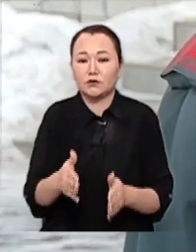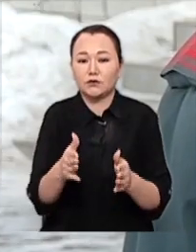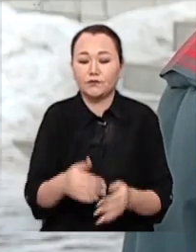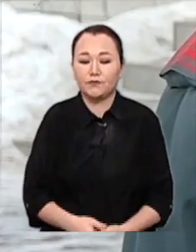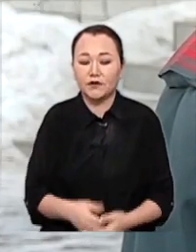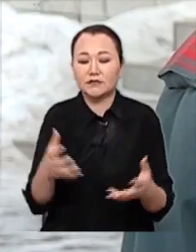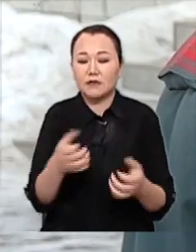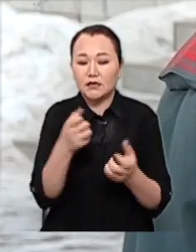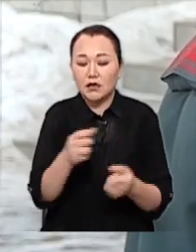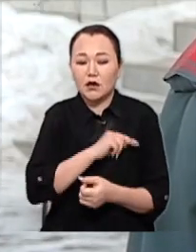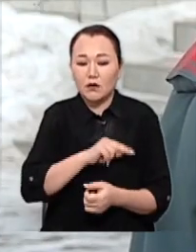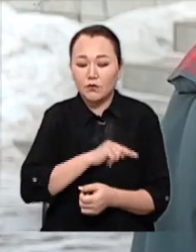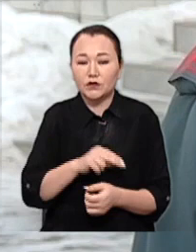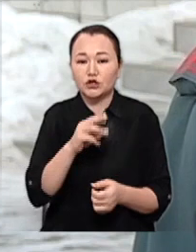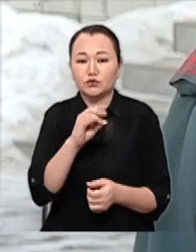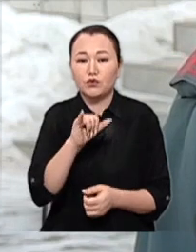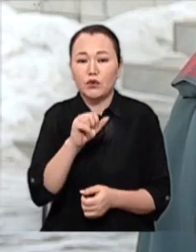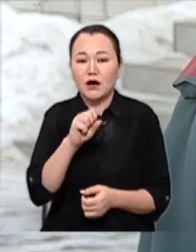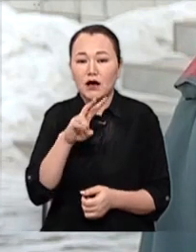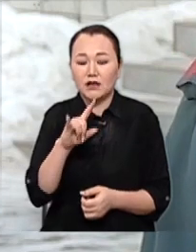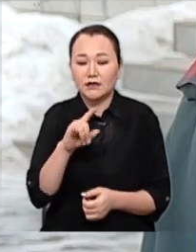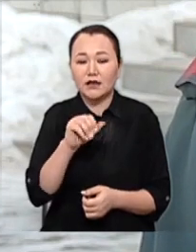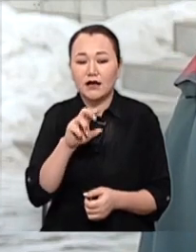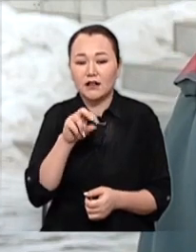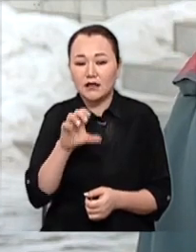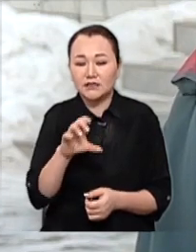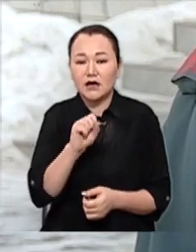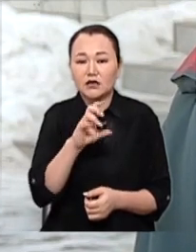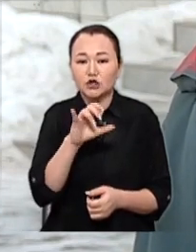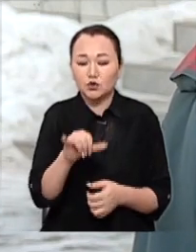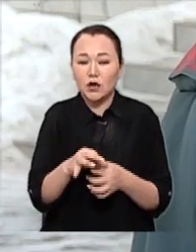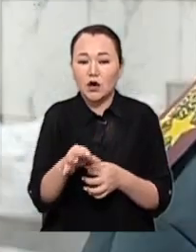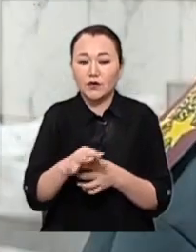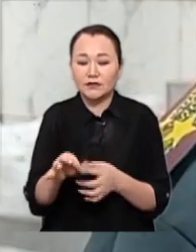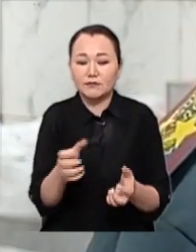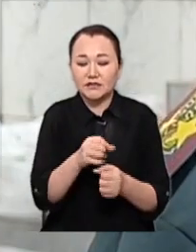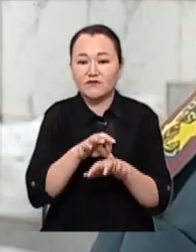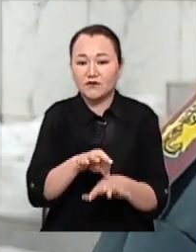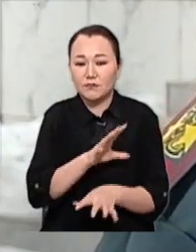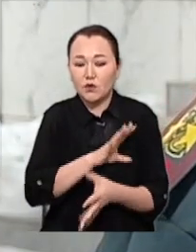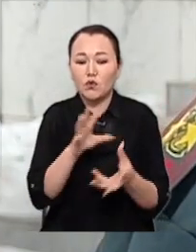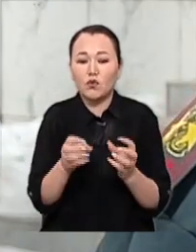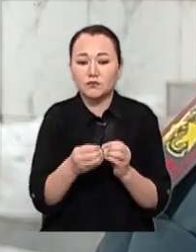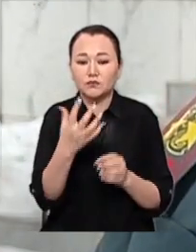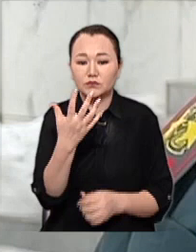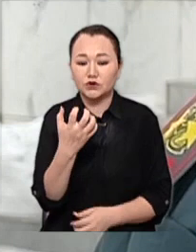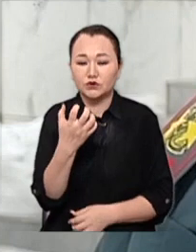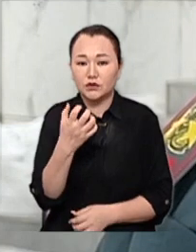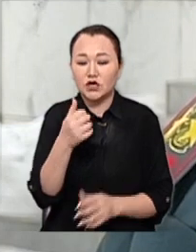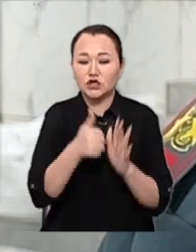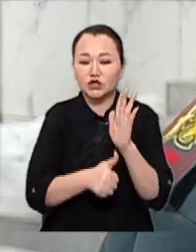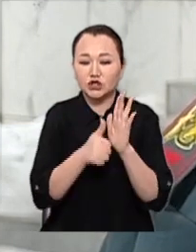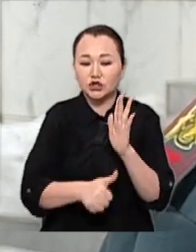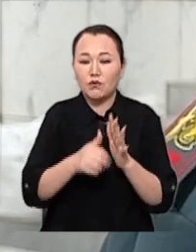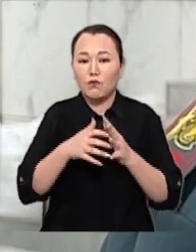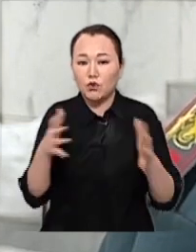Негізгі құтқару жұмыстары Жуалы ауданында, Талас ауданында және Сарысу ауданында жүргізілген болатын. Жалпы айтатын болсақ, 560-тан